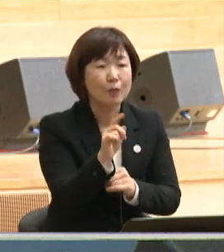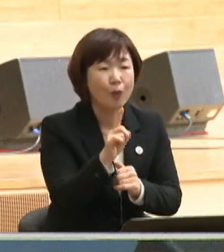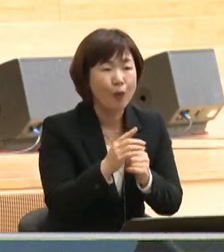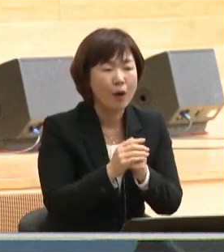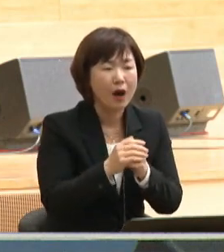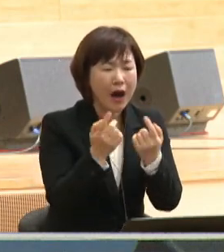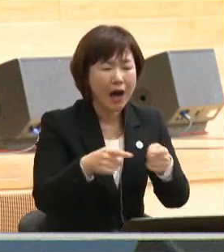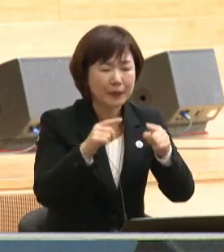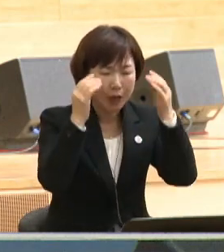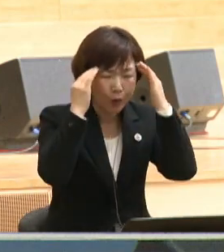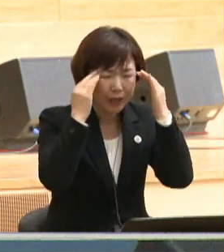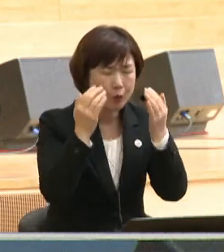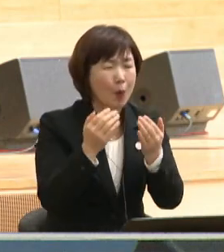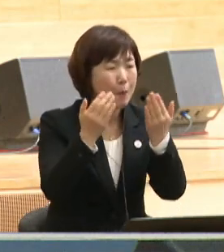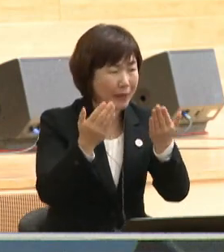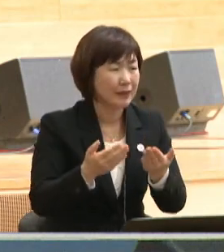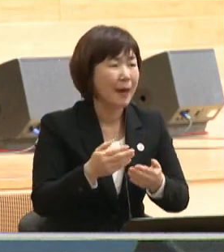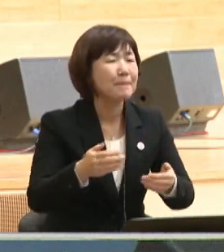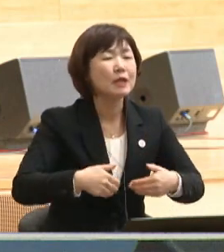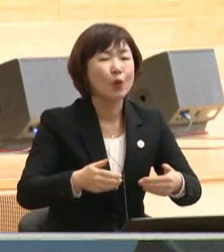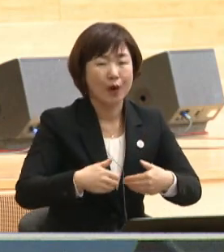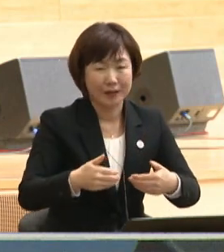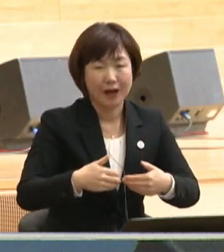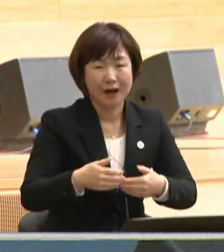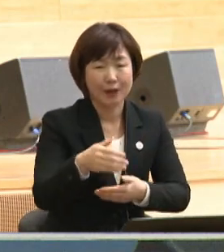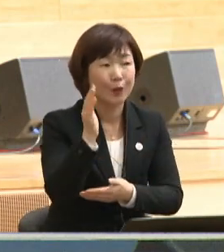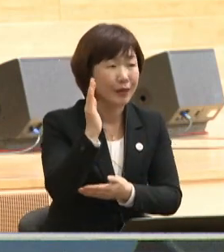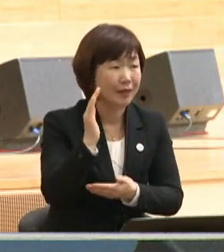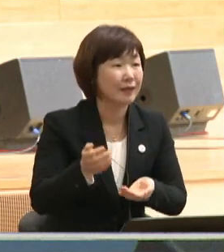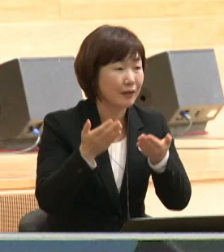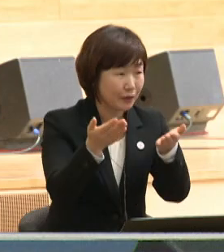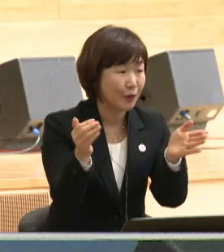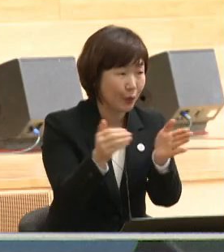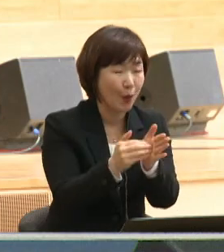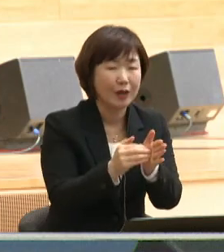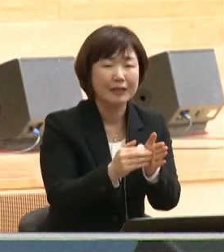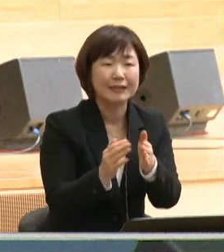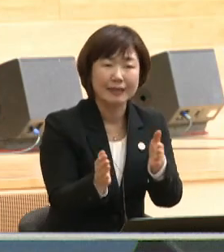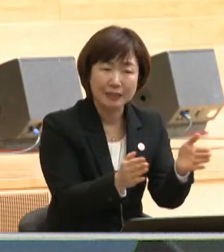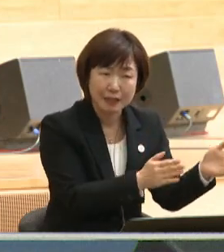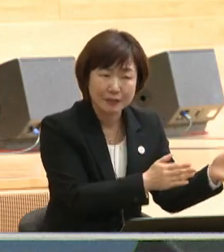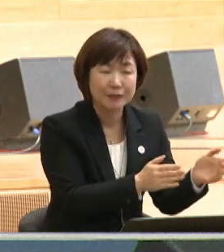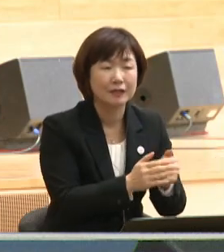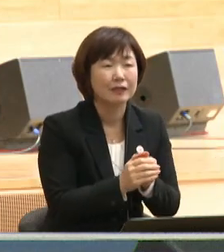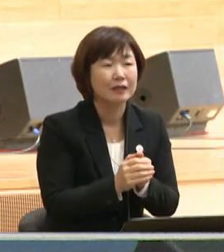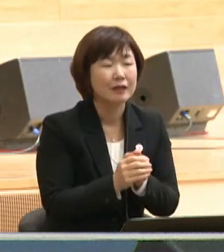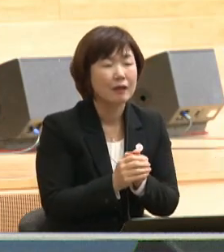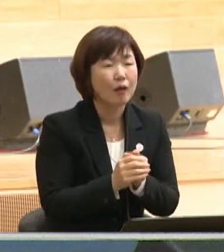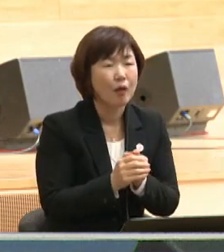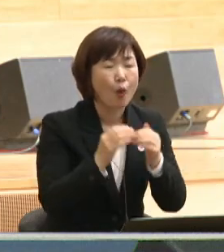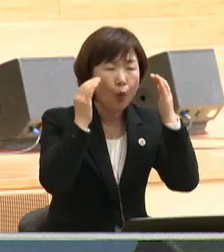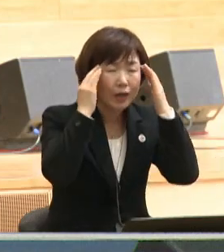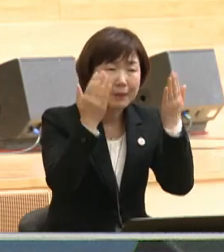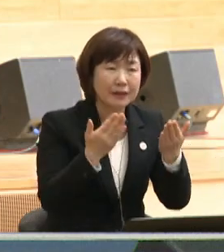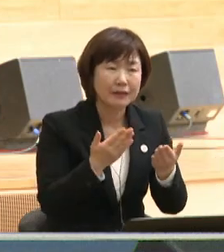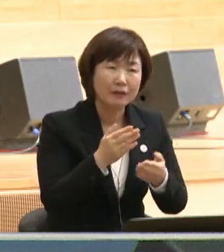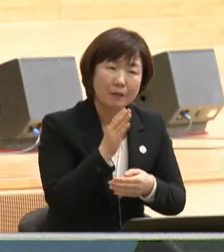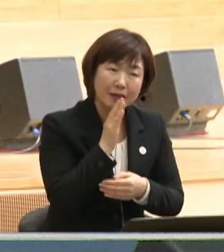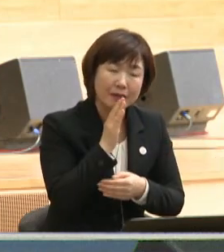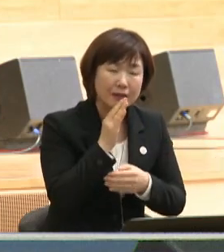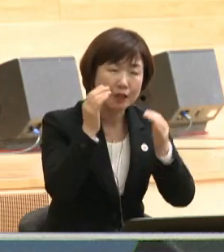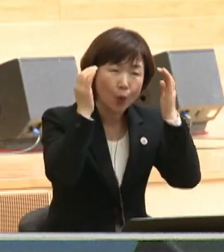함께 고난 받아야 한다라는 이야기를 우리가 살펴보았습니다 자 그렇다면 이제는 고난을 받아야 되는데 그